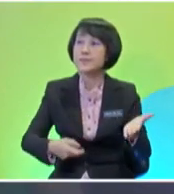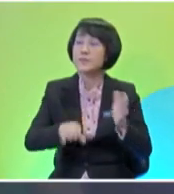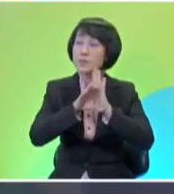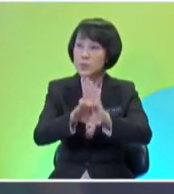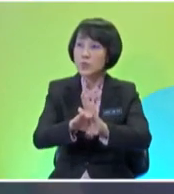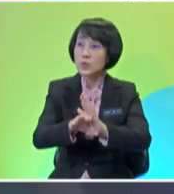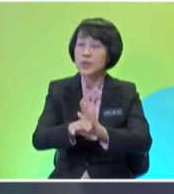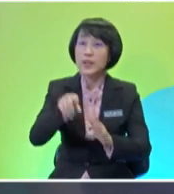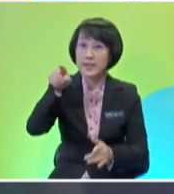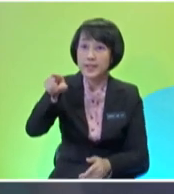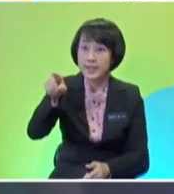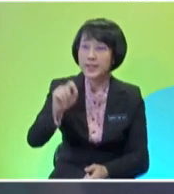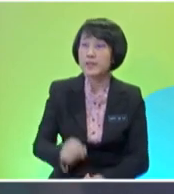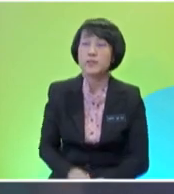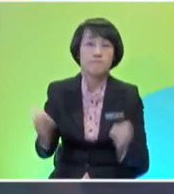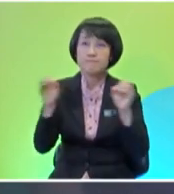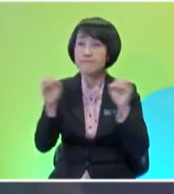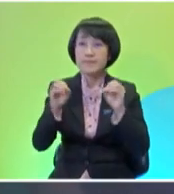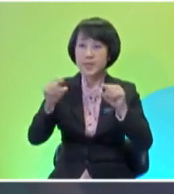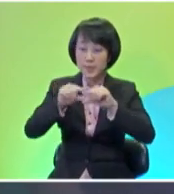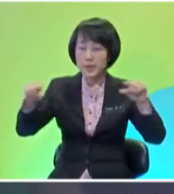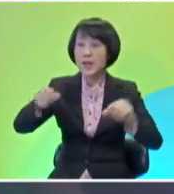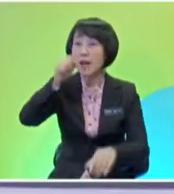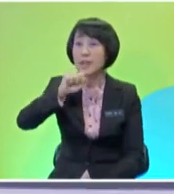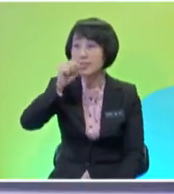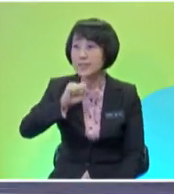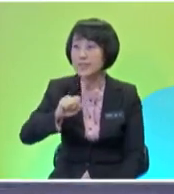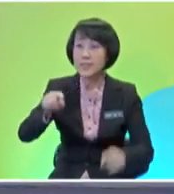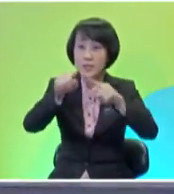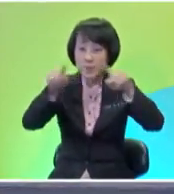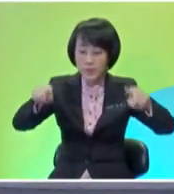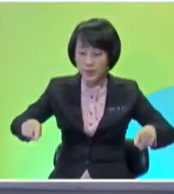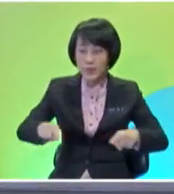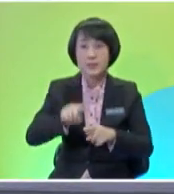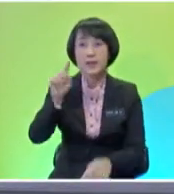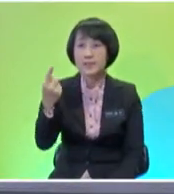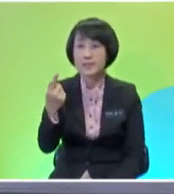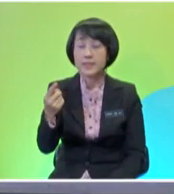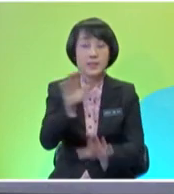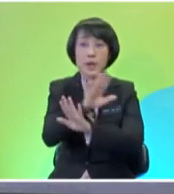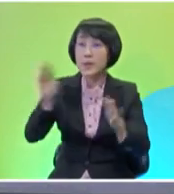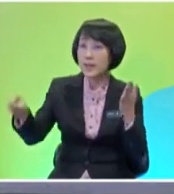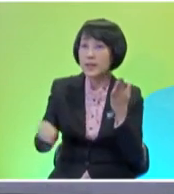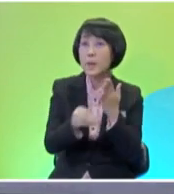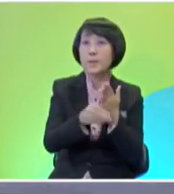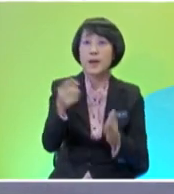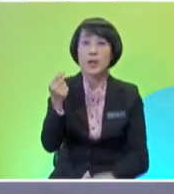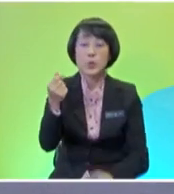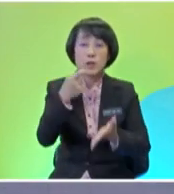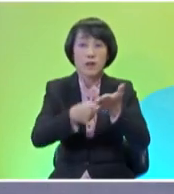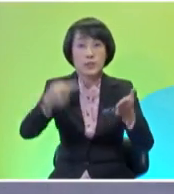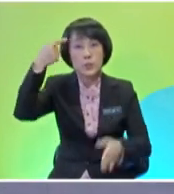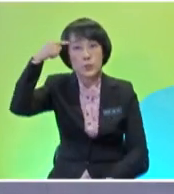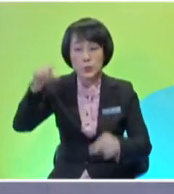kat sini dia tak ada batang aiskrim. Dia jadi pakai tak, buat lekap je. Buat lekap saja. Jadi tak perlulah dia kira batang aiskrim ni. Dia tak perlu